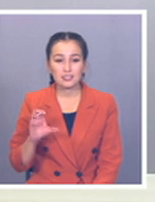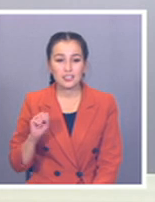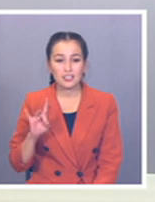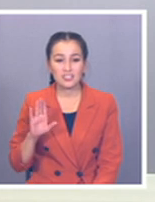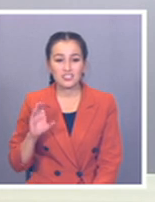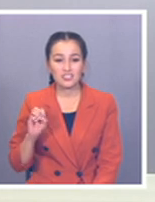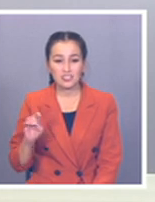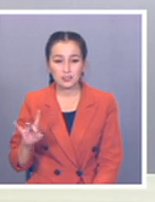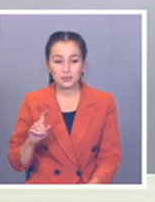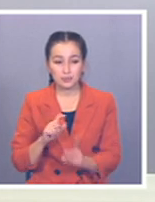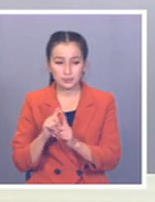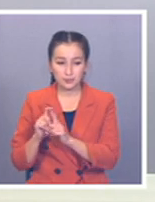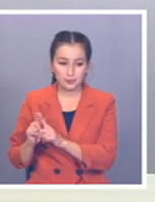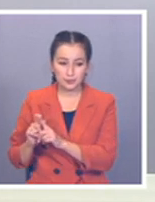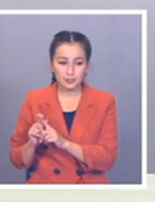сервер сөзі.